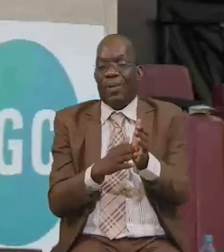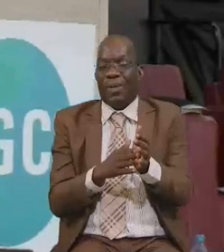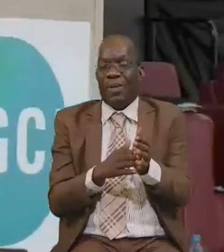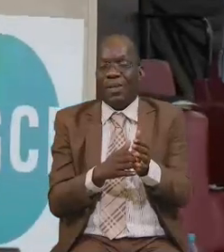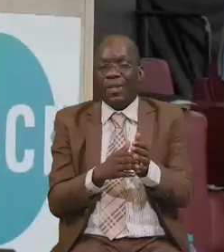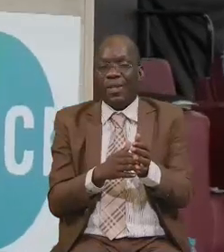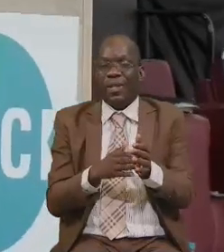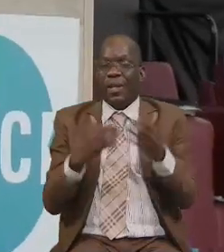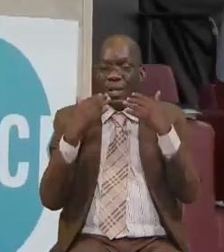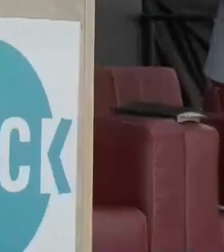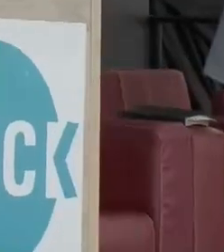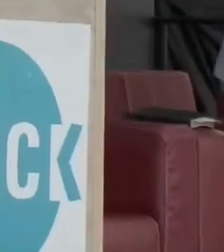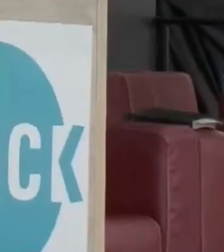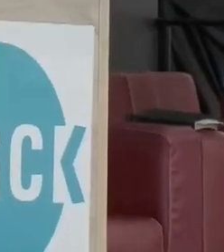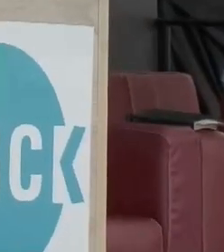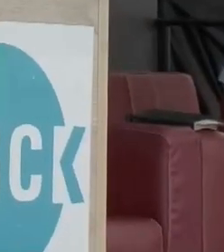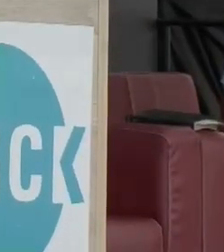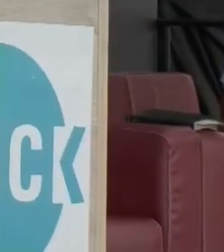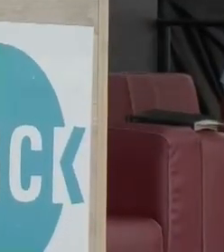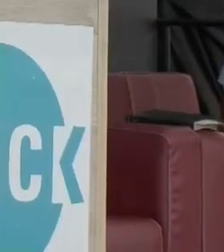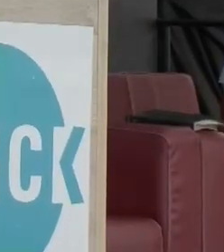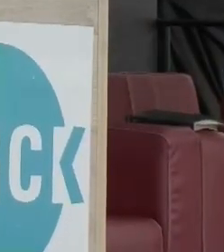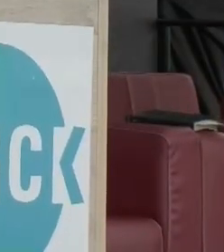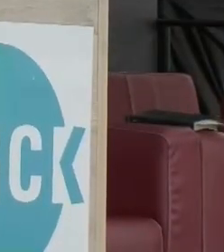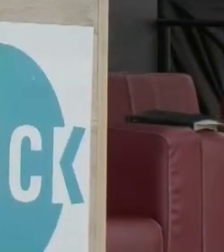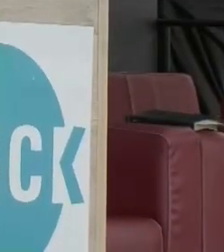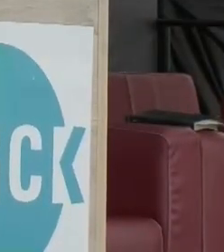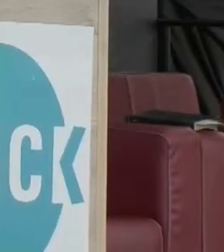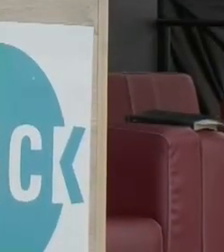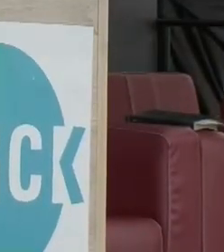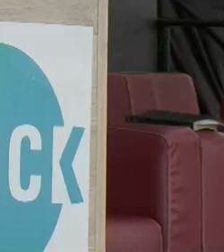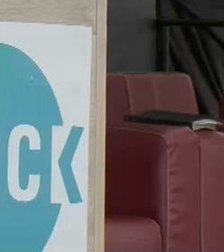Merci, pasteur. Gloire à Dieu.